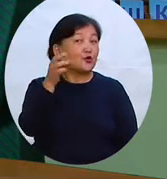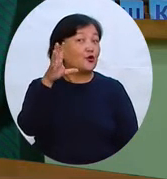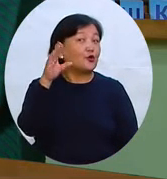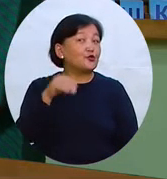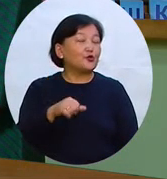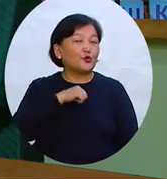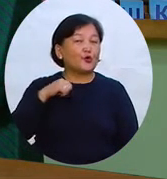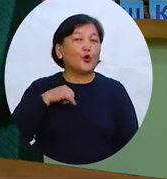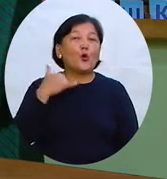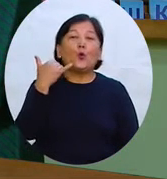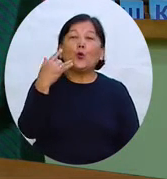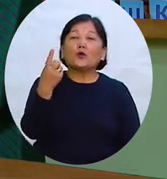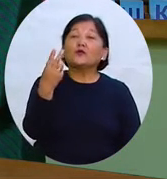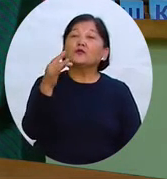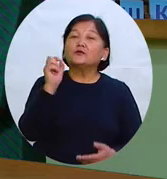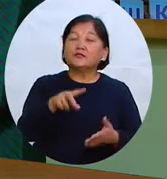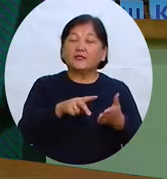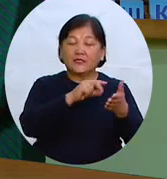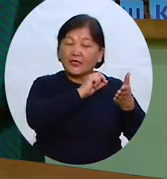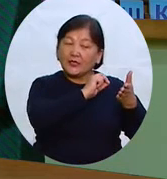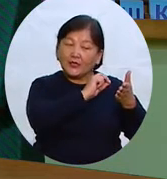ингэж уран дүрслэл ашигласнаар